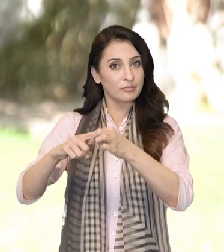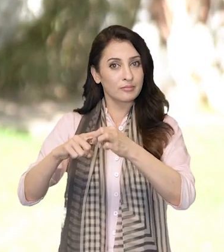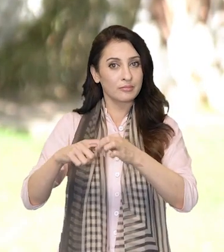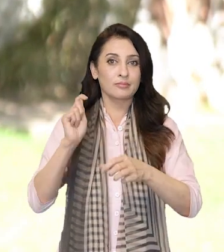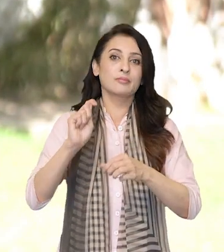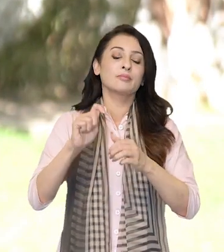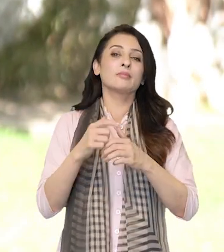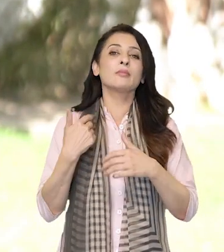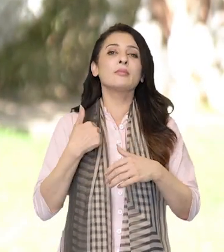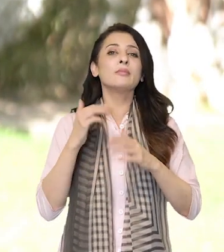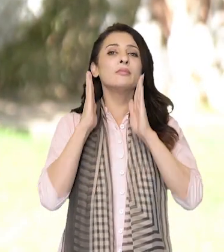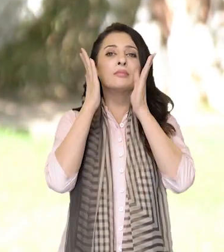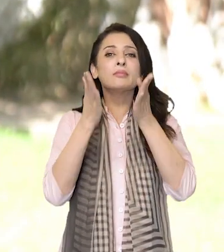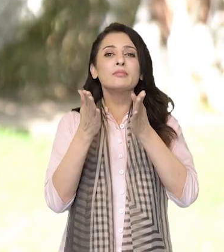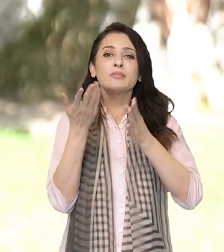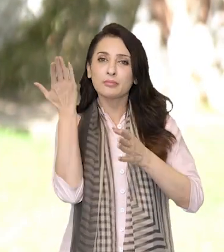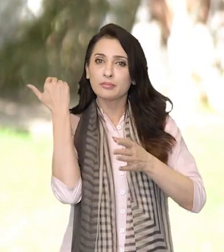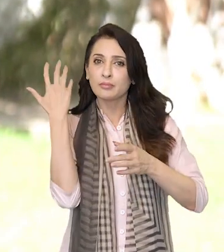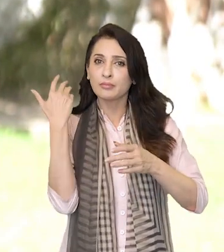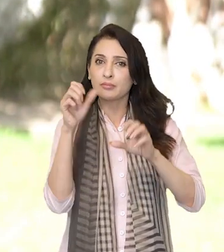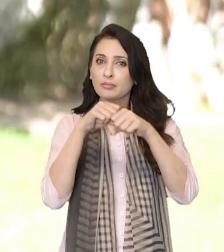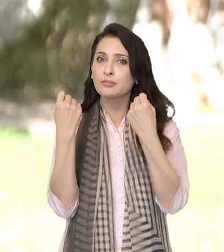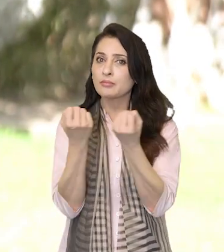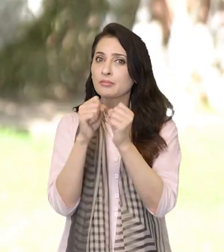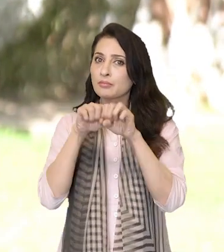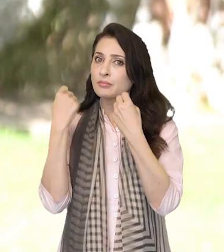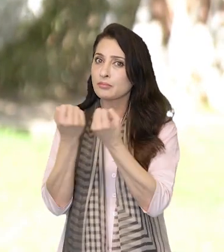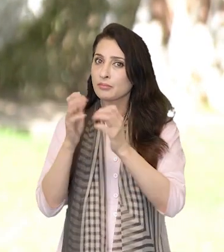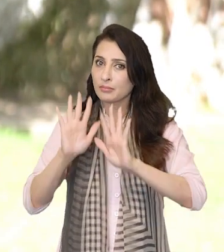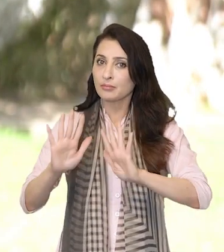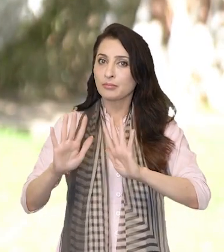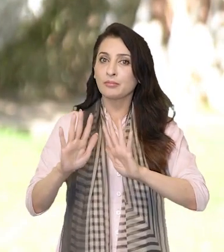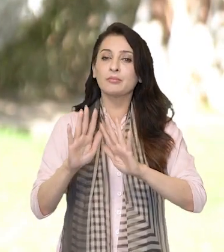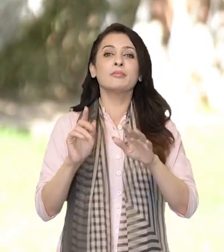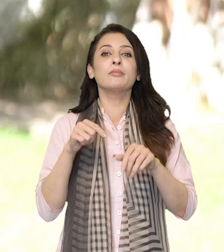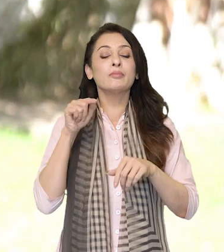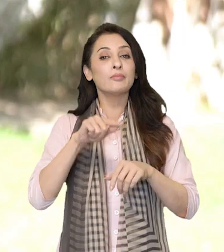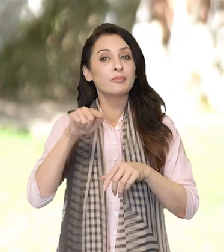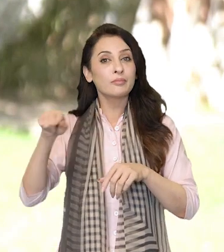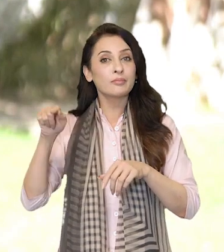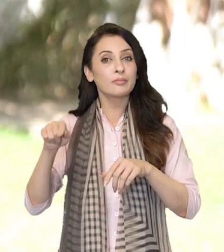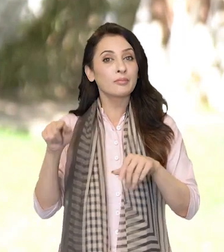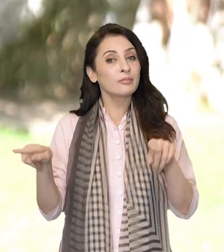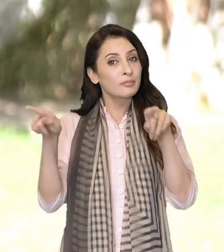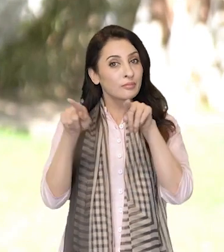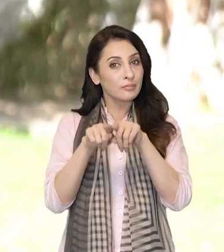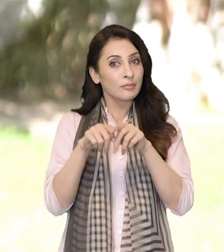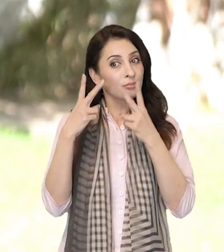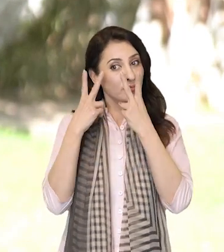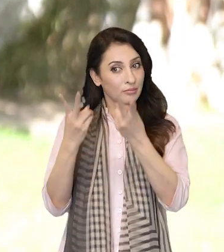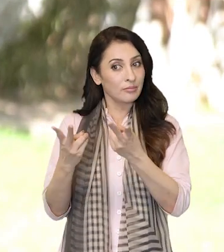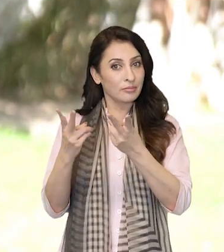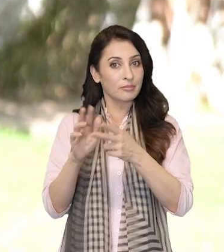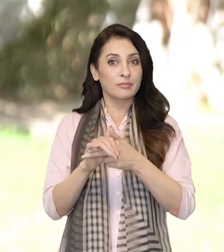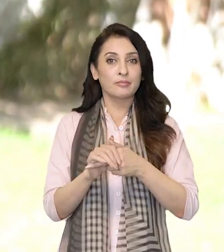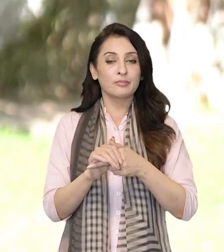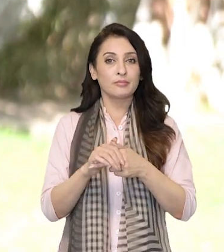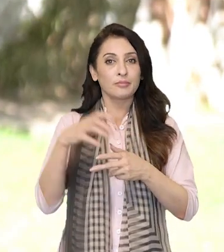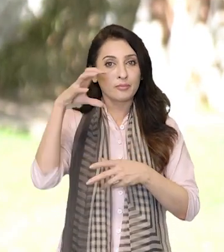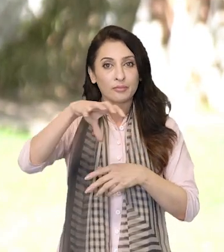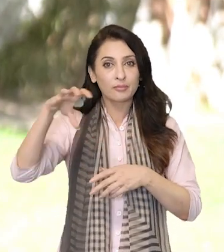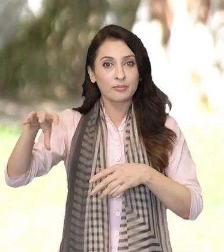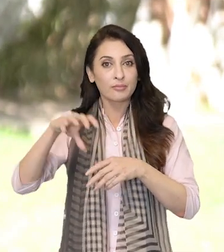बेसिक फ़ोकस ये है कि जो जगह ऑलरेडी एग्जिस्ट कर रही हैं और बहुत ब्यूटीफुली रन हो रही हैं, वो भी हमारे लिए एक बहुत बड़ा चैलेंज था, देखना कि कौन